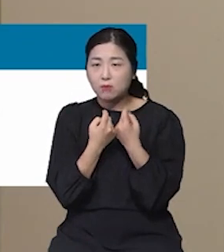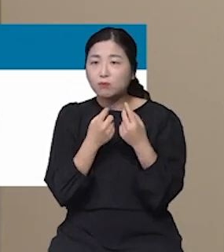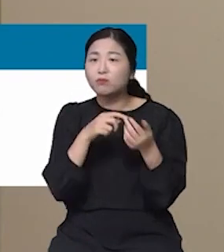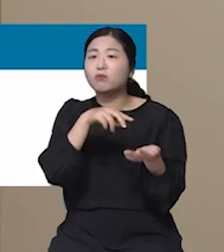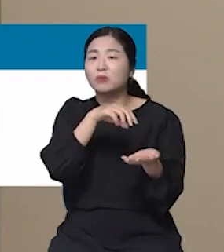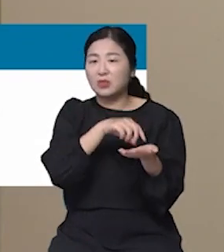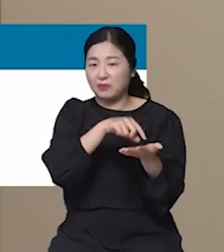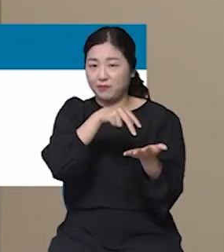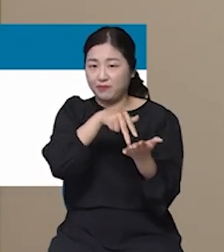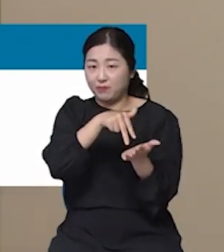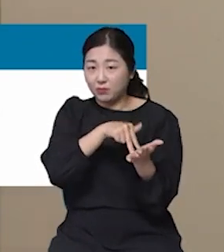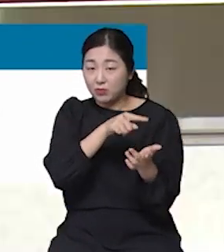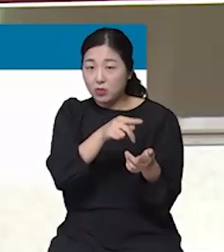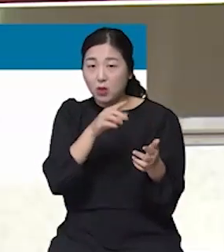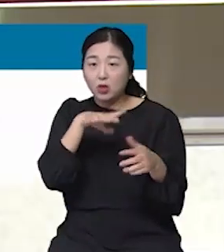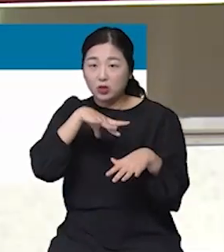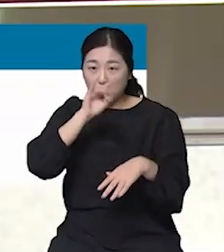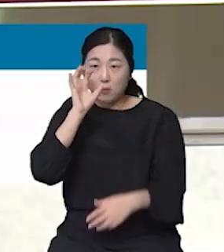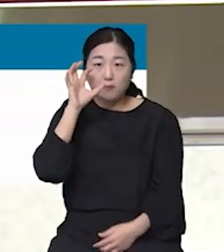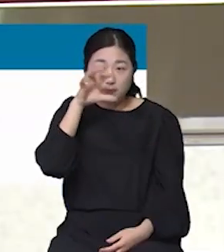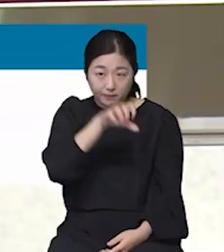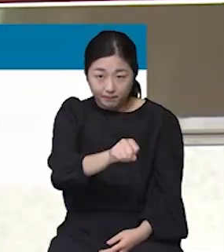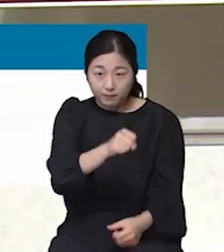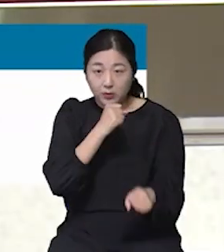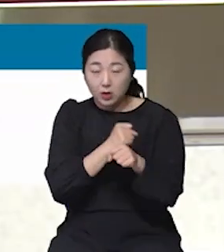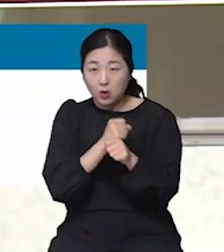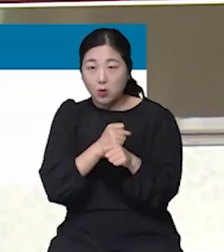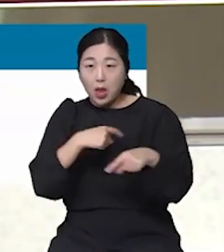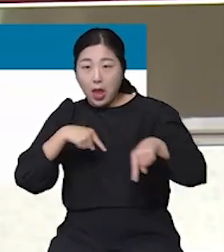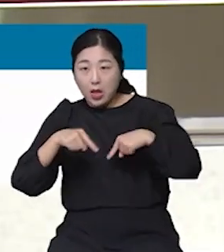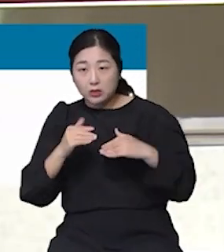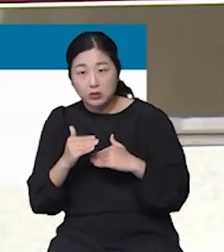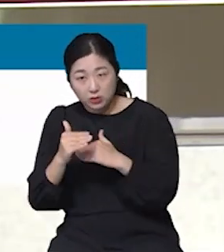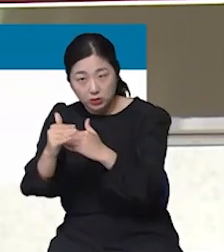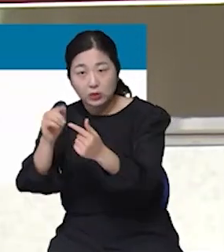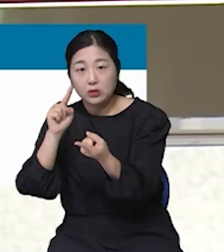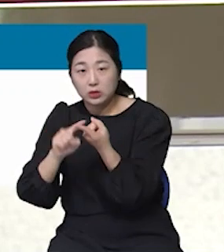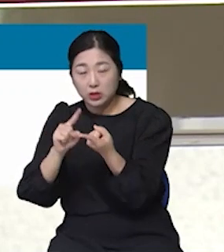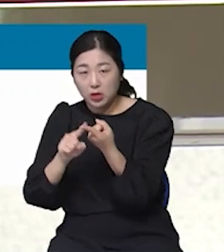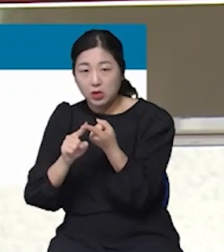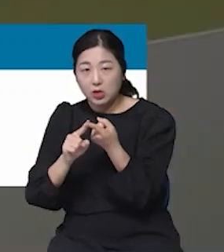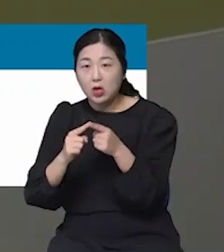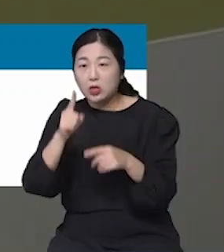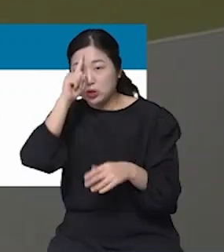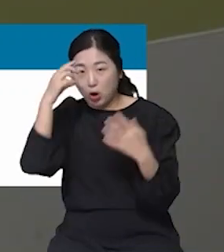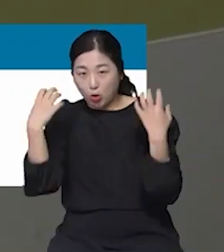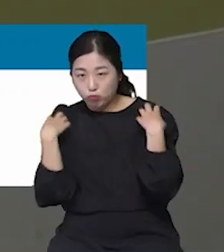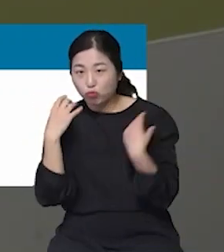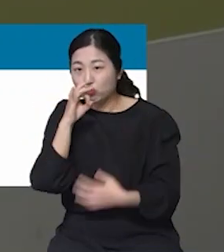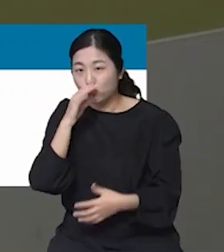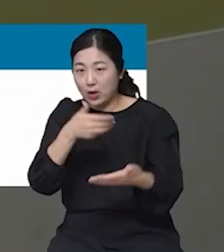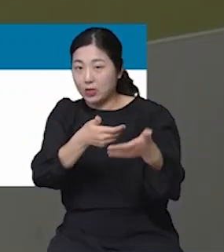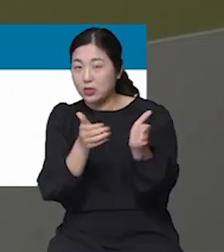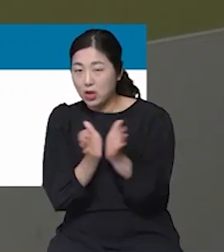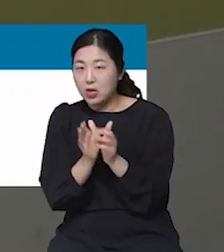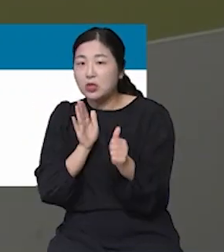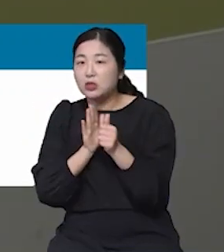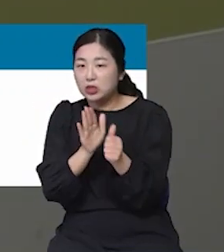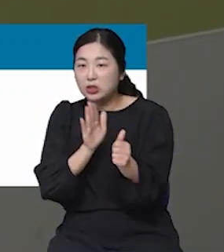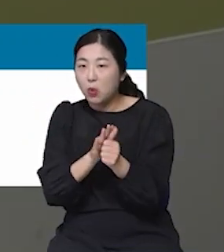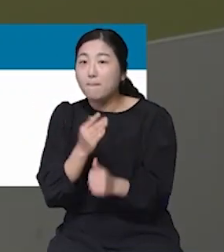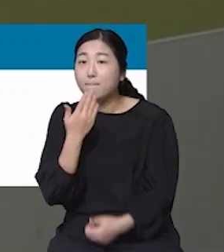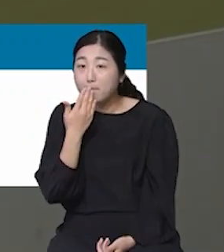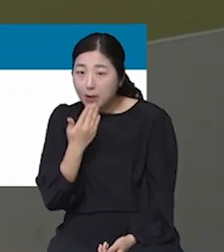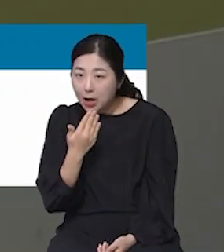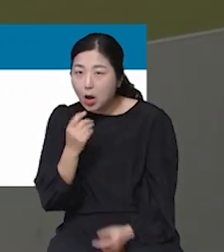민간 업체에서 입점을 하고 그다음에 행정적인 부분은 정부라든지 중앙당에서 지원을 할 수